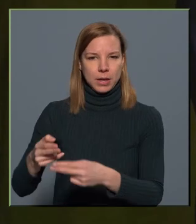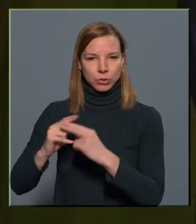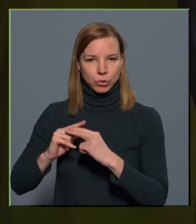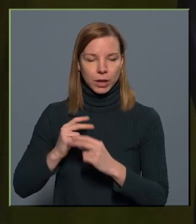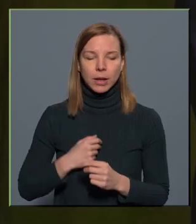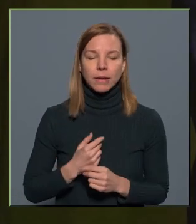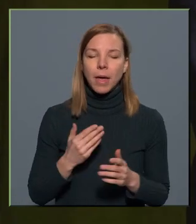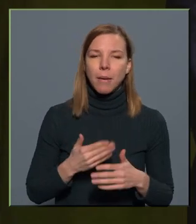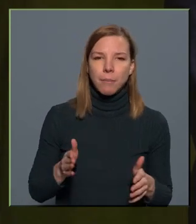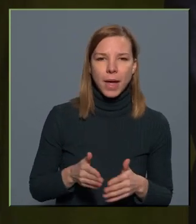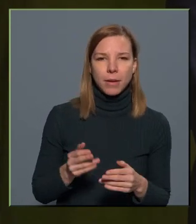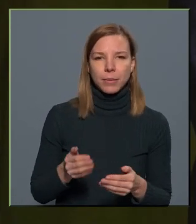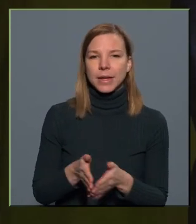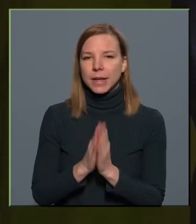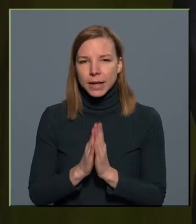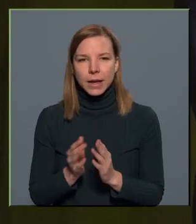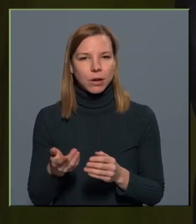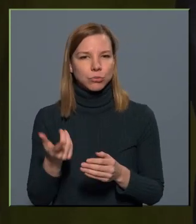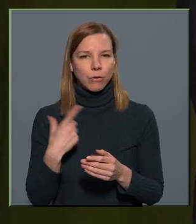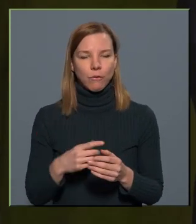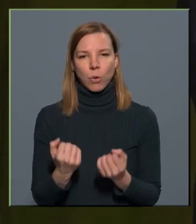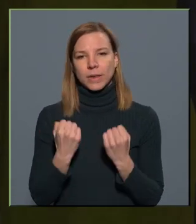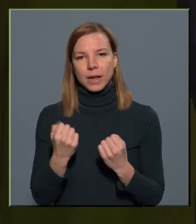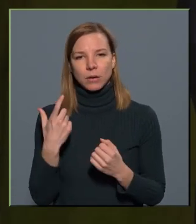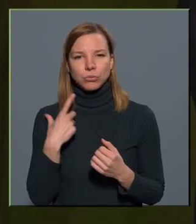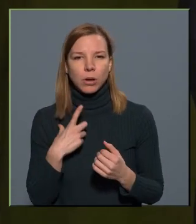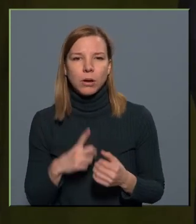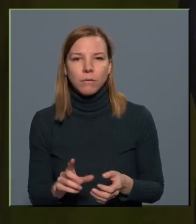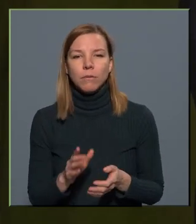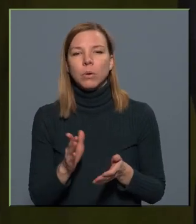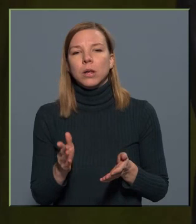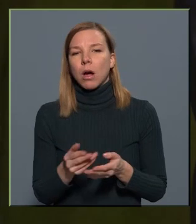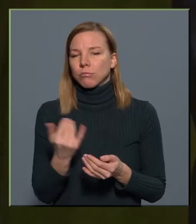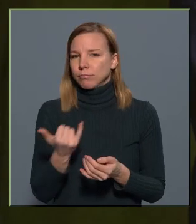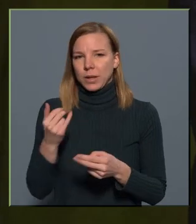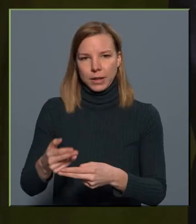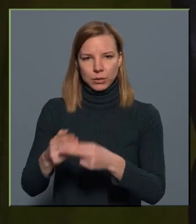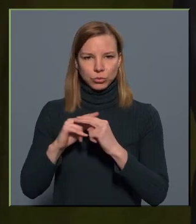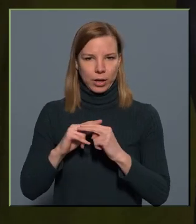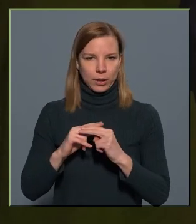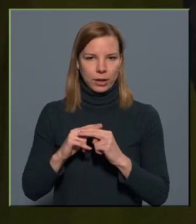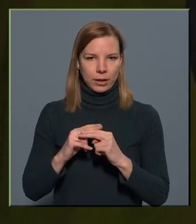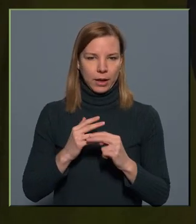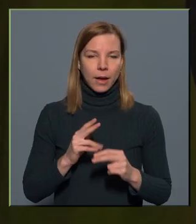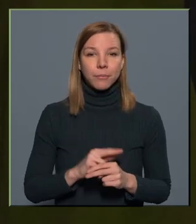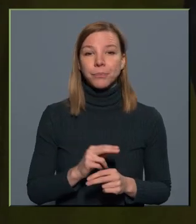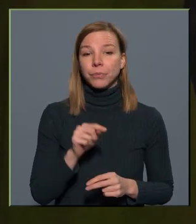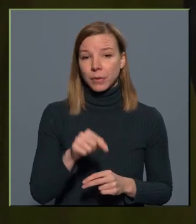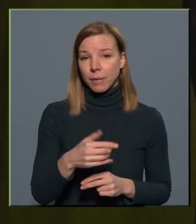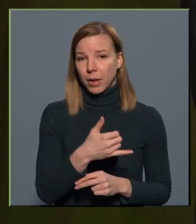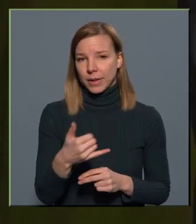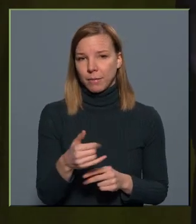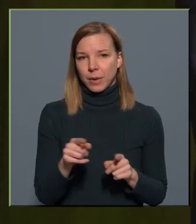bármilyen kérésünk volt és nehézségünk adódott, akkor segítő kezet nyújtottak. Ez így volt az idei évben is,